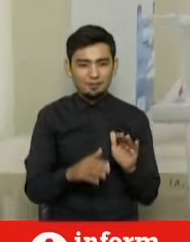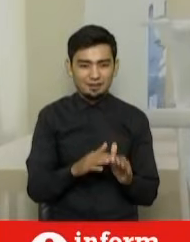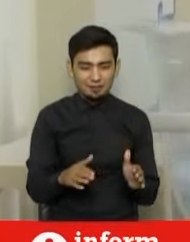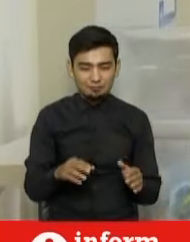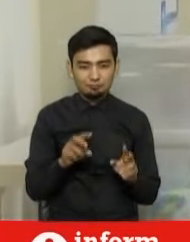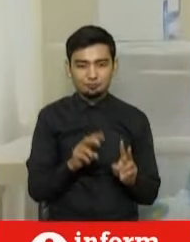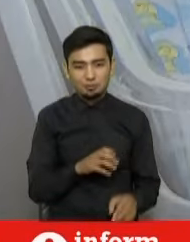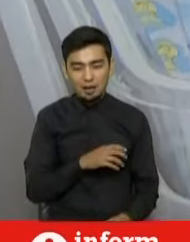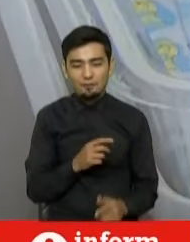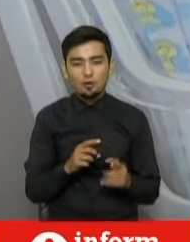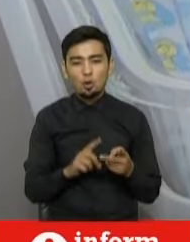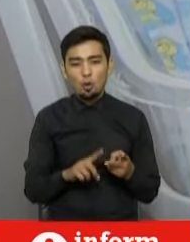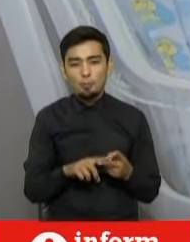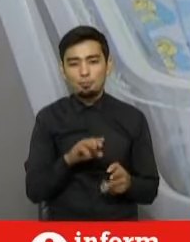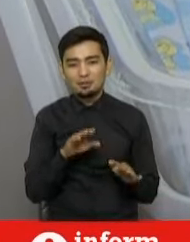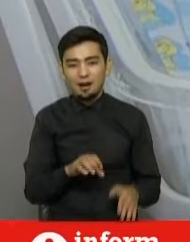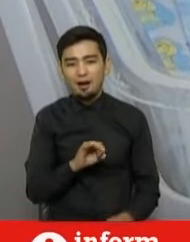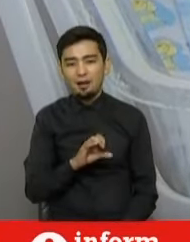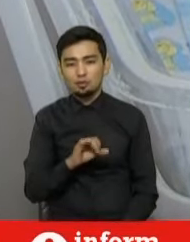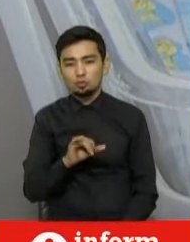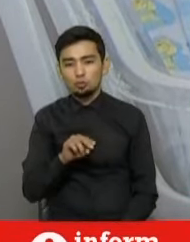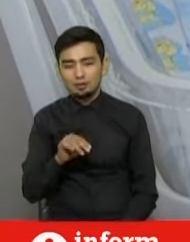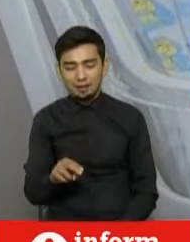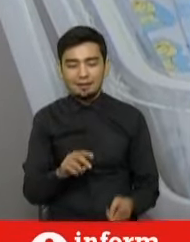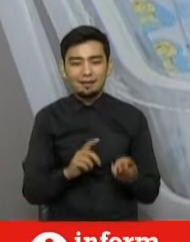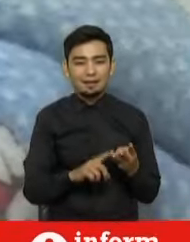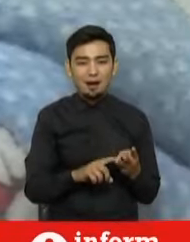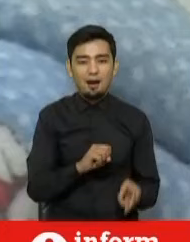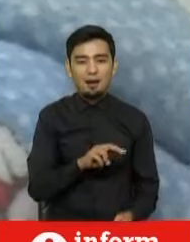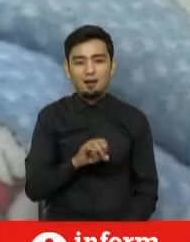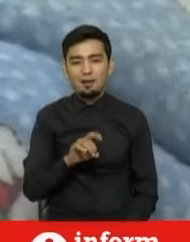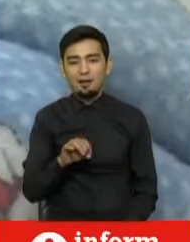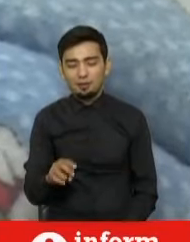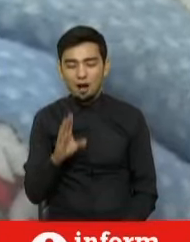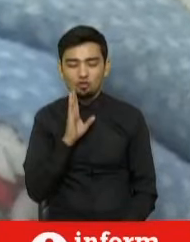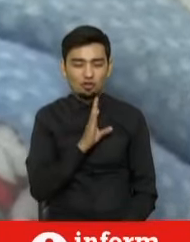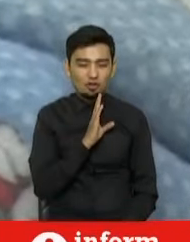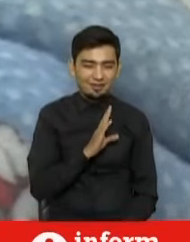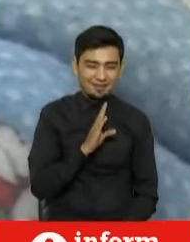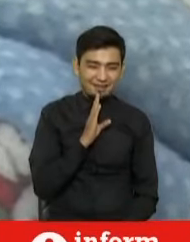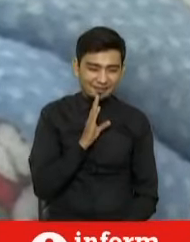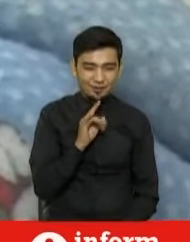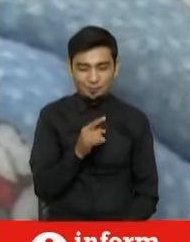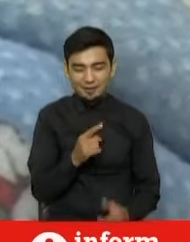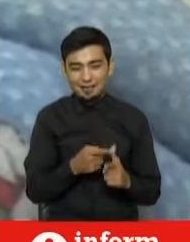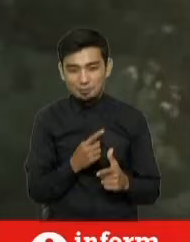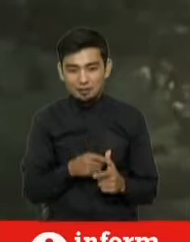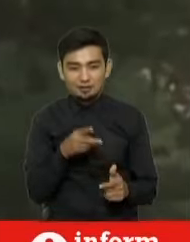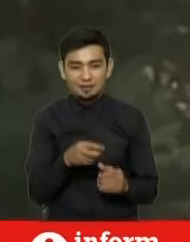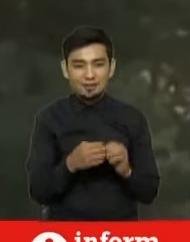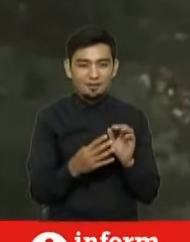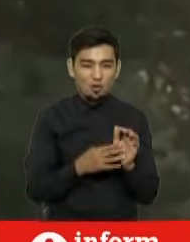втором месте Айсултан, а замыкает тройку имя Алихан. Что касается женских имен, то лидирующую позицию с 2019